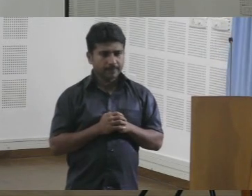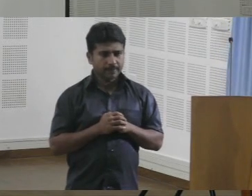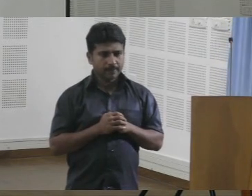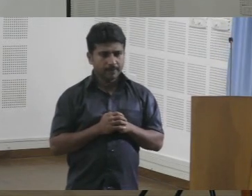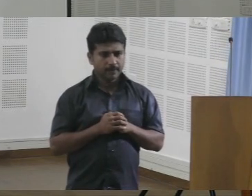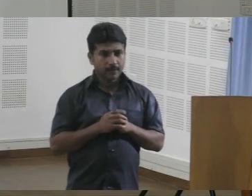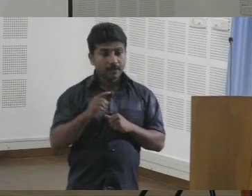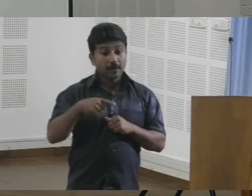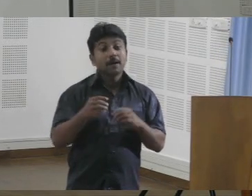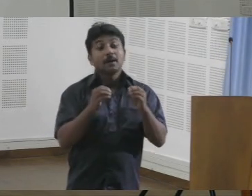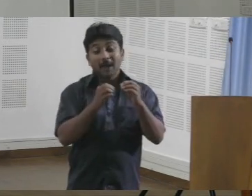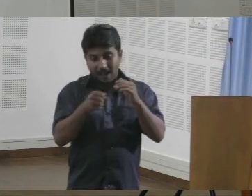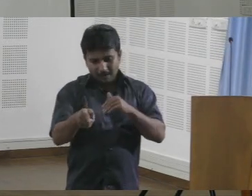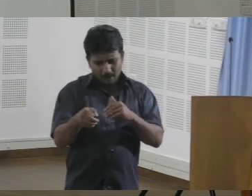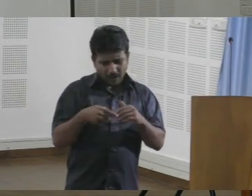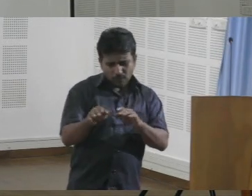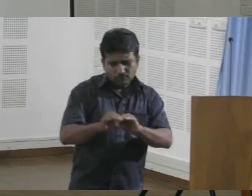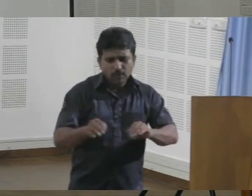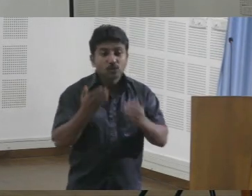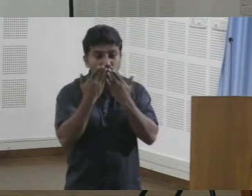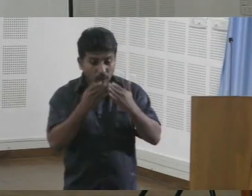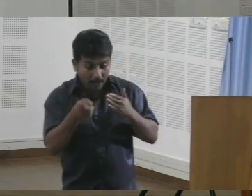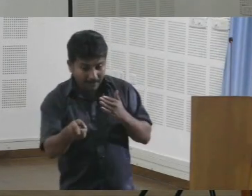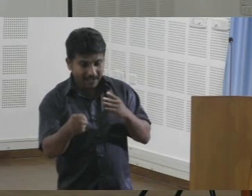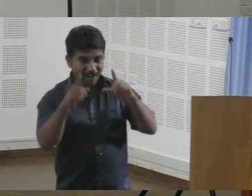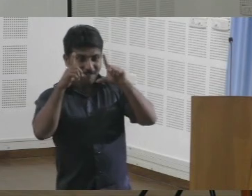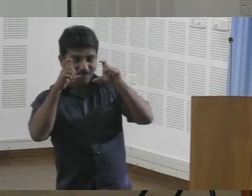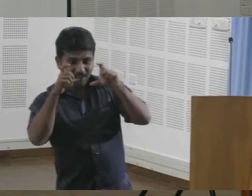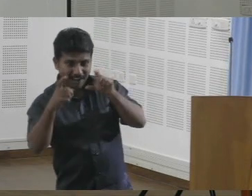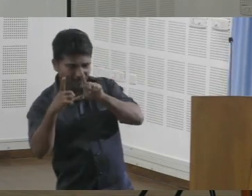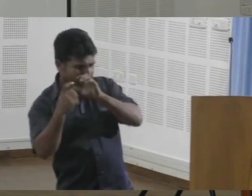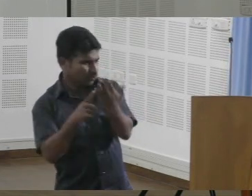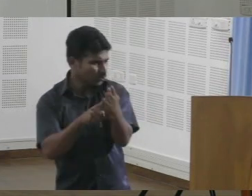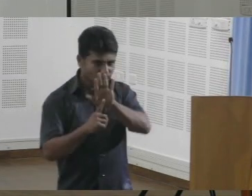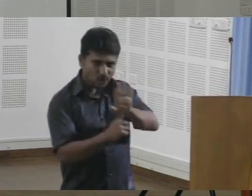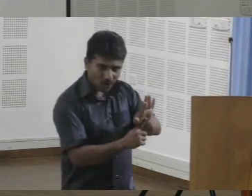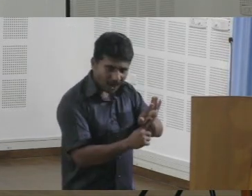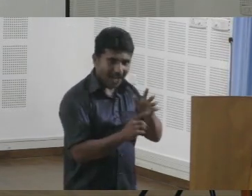അങ്ങനെ അവിടെ ബബിൾസിൽ അവര് പിക്ചർ എക്സ്ചേഞ്ച് കമ്മ്യൂണിക്കേഷൻ സിസ്റ്റം ഫിക്സ് ആണ് ചെയ്തുകൊണ്ടിരുന്നത്.